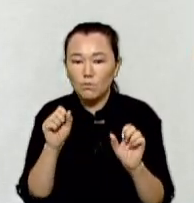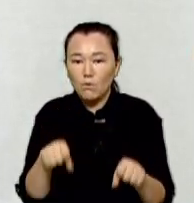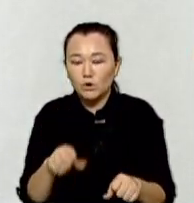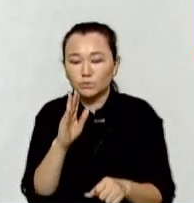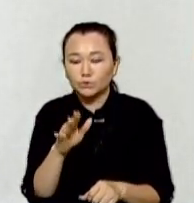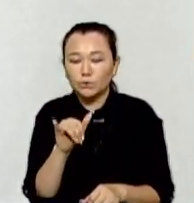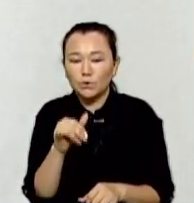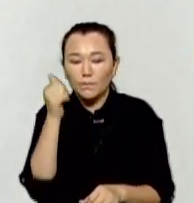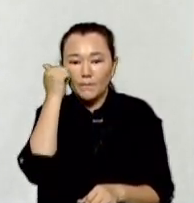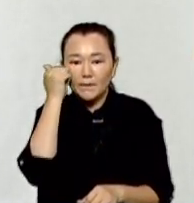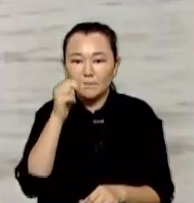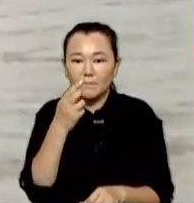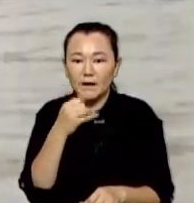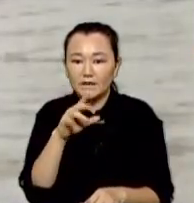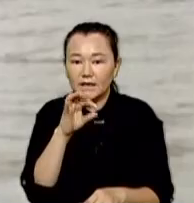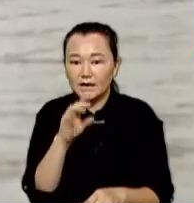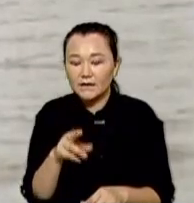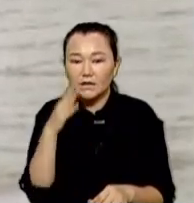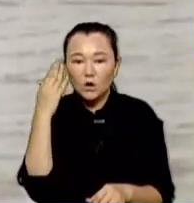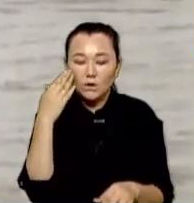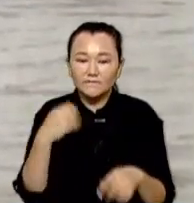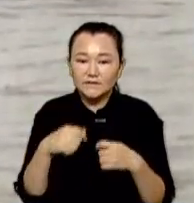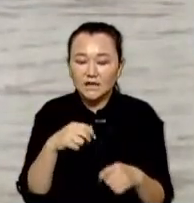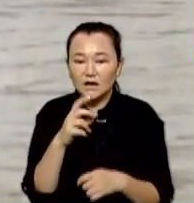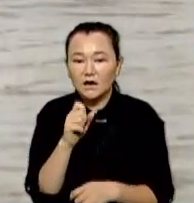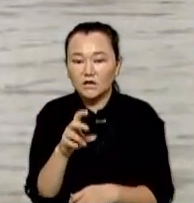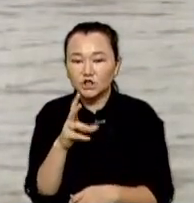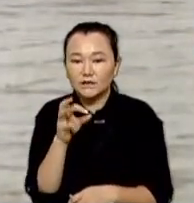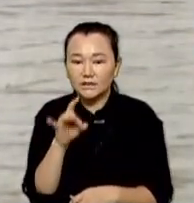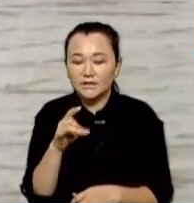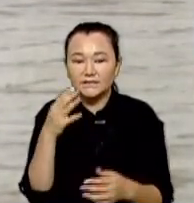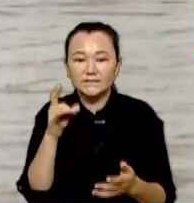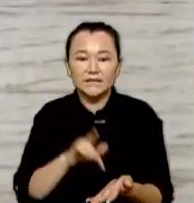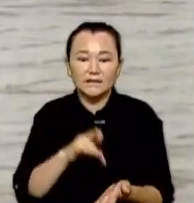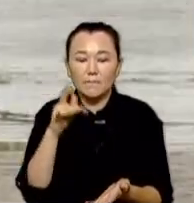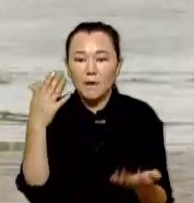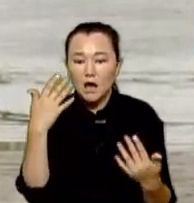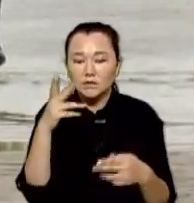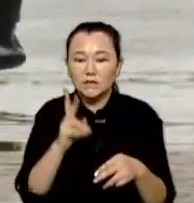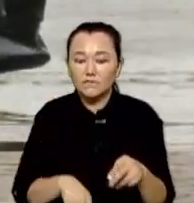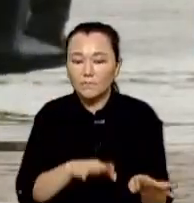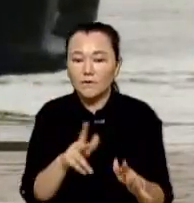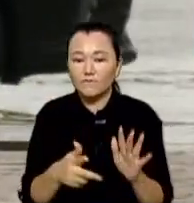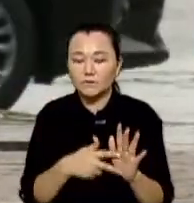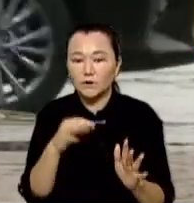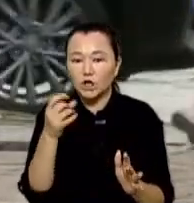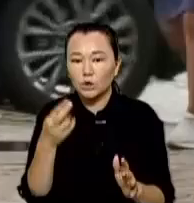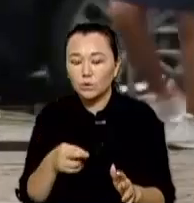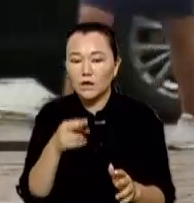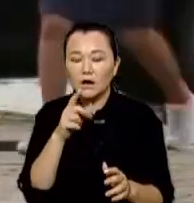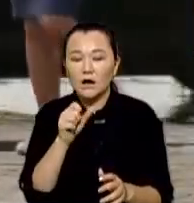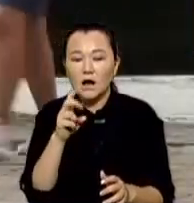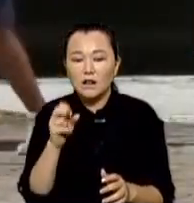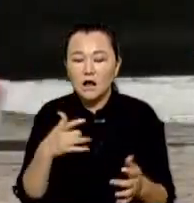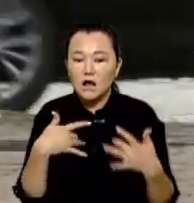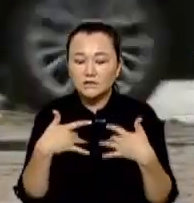у монумента Байтерек, торгово-развлекательного центра Хан Шатыр и в Центральном парке. Завершатся мероприятие 8 июля гала-концертом